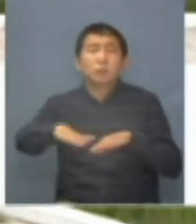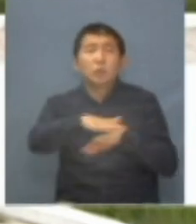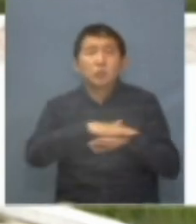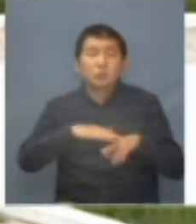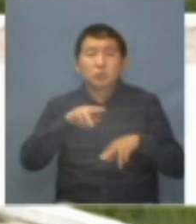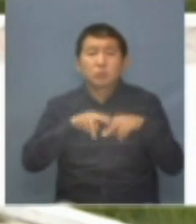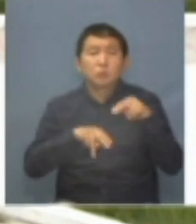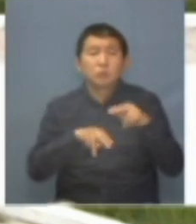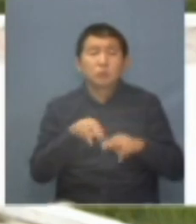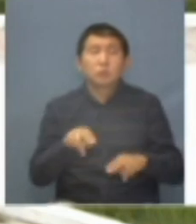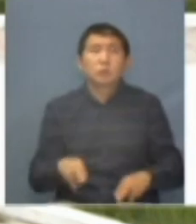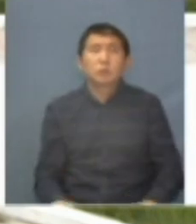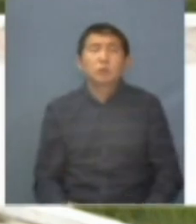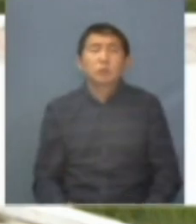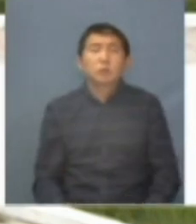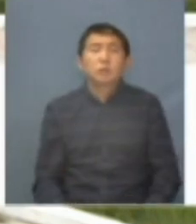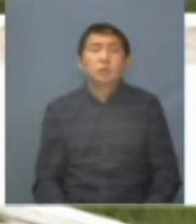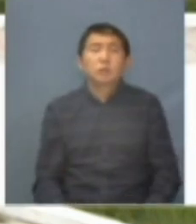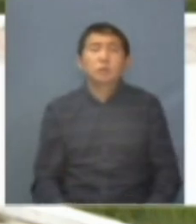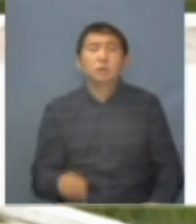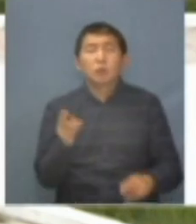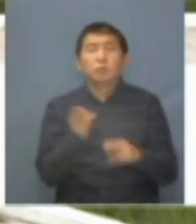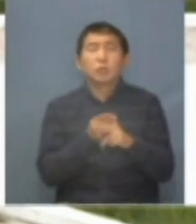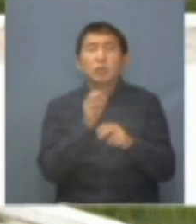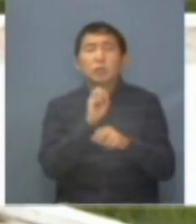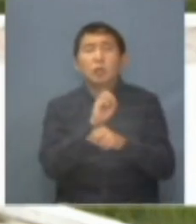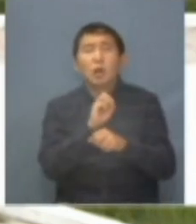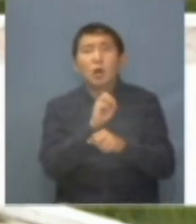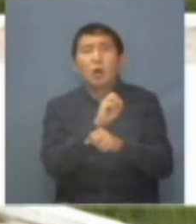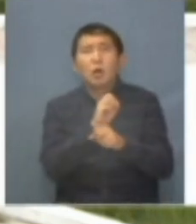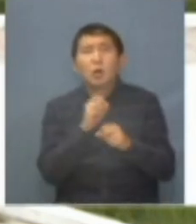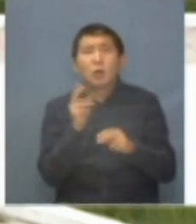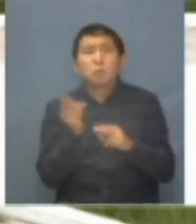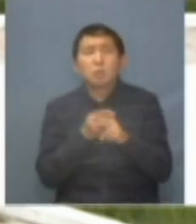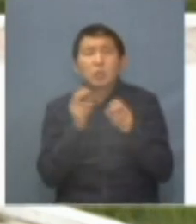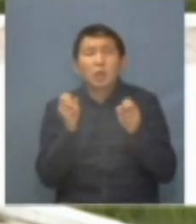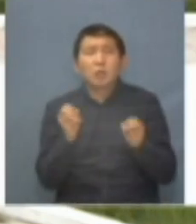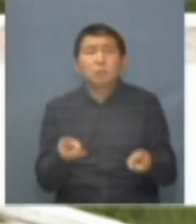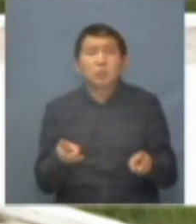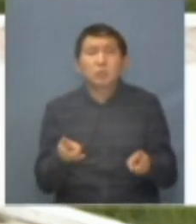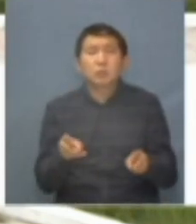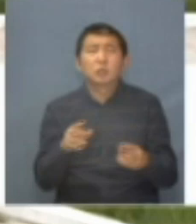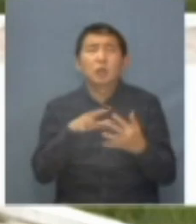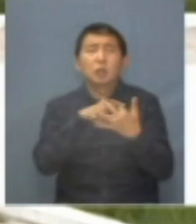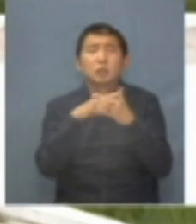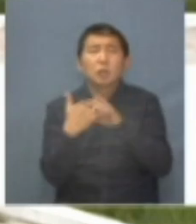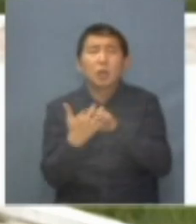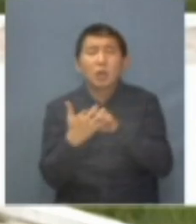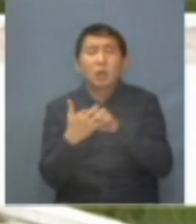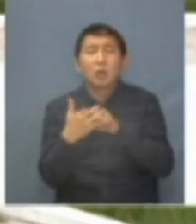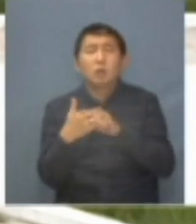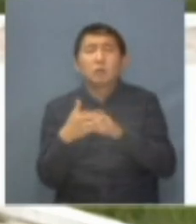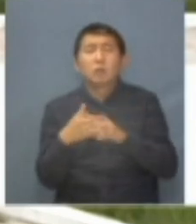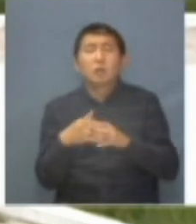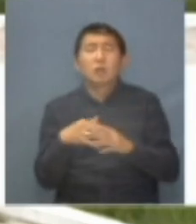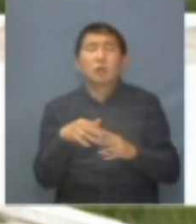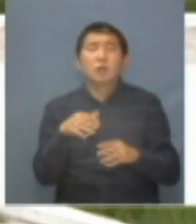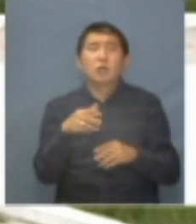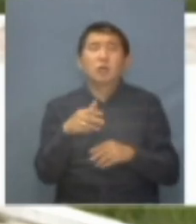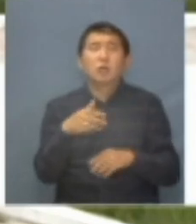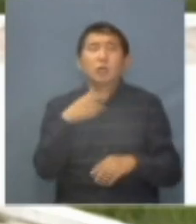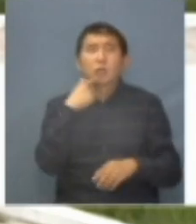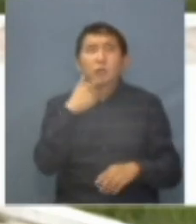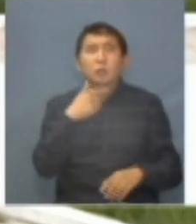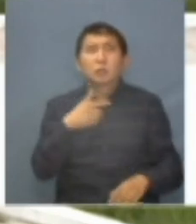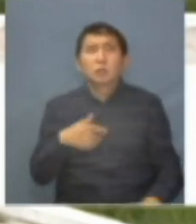Ауылды қоғамдық қауіпсіздікті қамтамасыз ету мақсатында ауылға 57 камера орнатылған. Ол камералар бізде қоғамдық